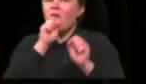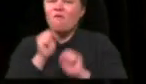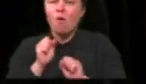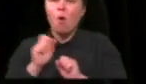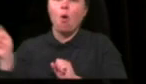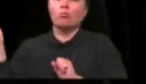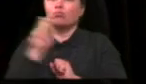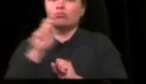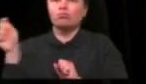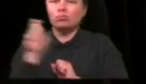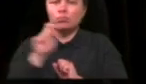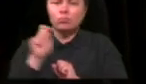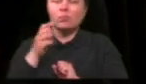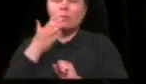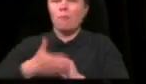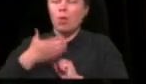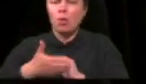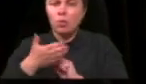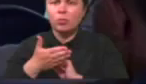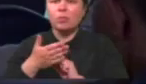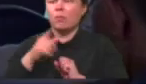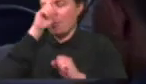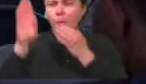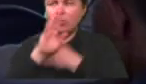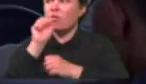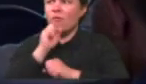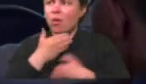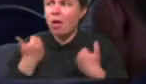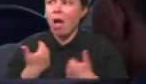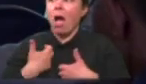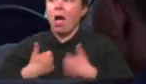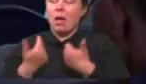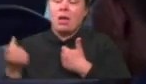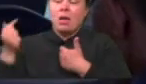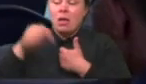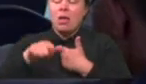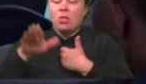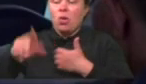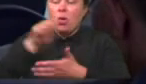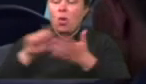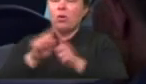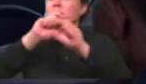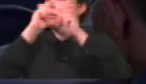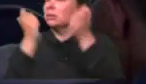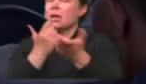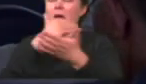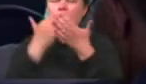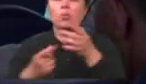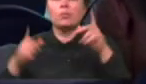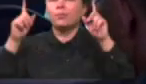dotarcia transportem publicznym. Ten proces niestety na Dolnym Śląsku, tak jak i w całym kraju, rozpoczął